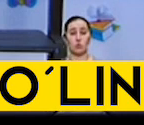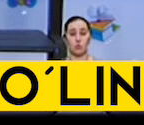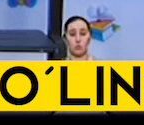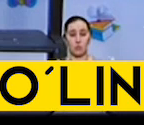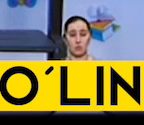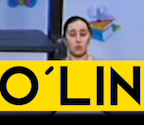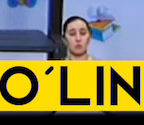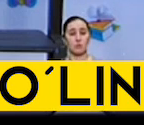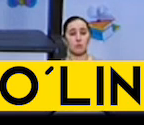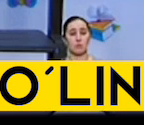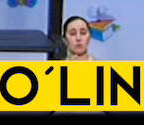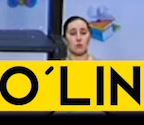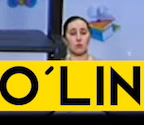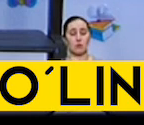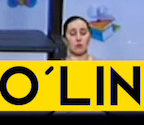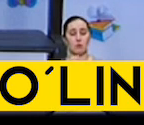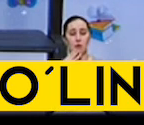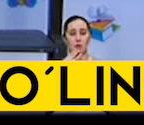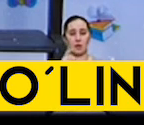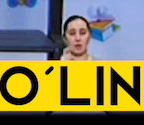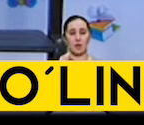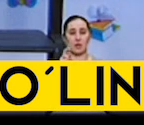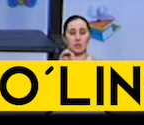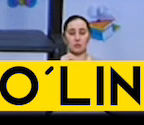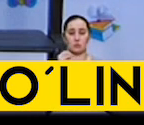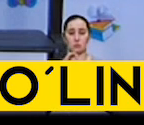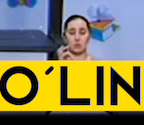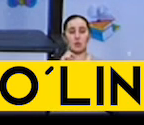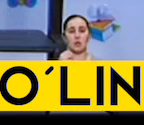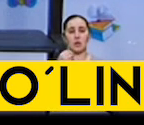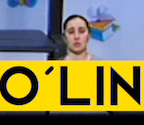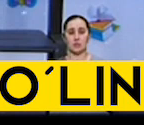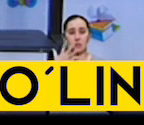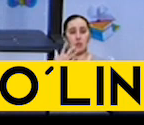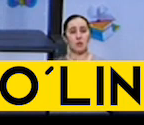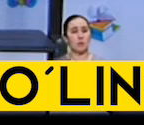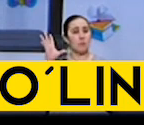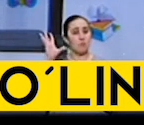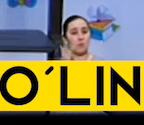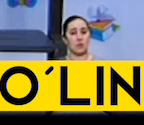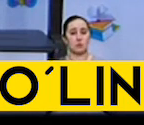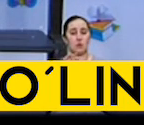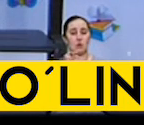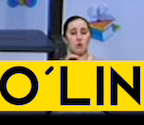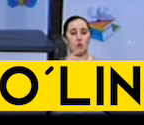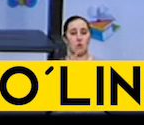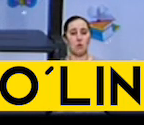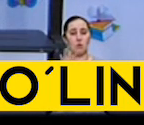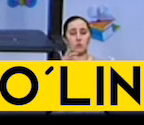qilib, haqqini uzmoqchi bo'lsang, xazinalardagi